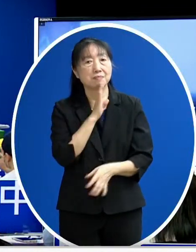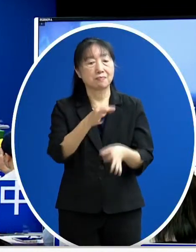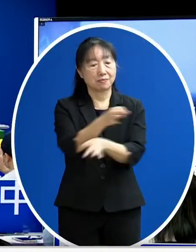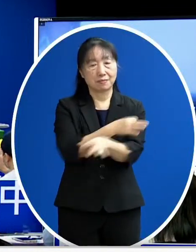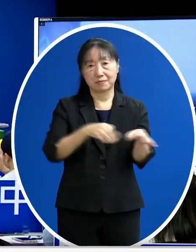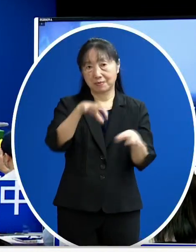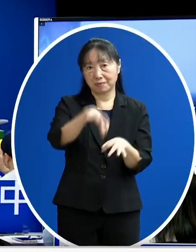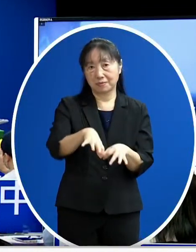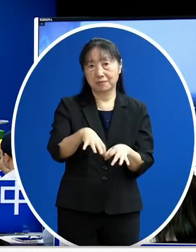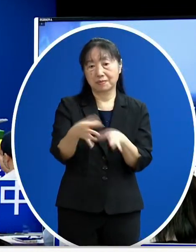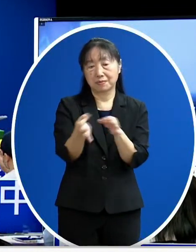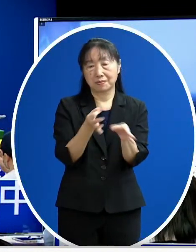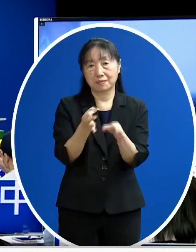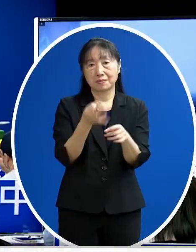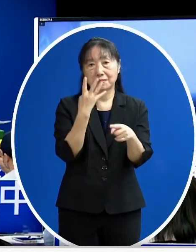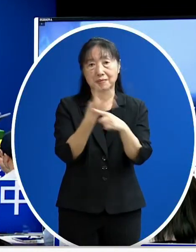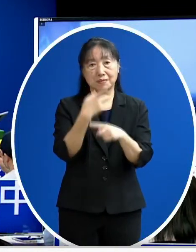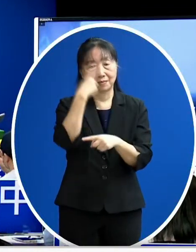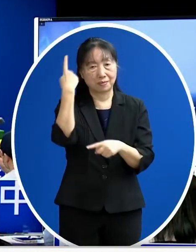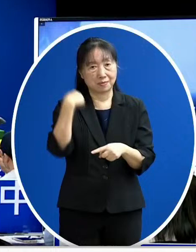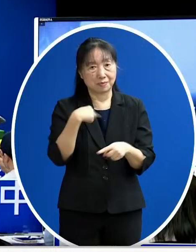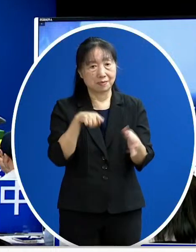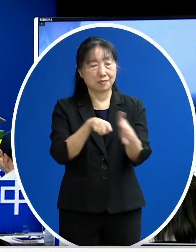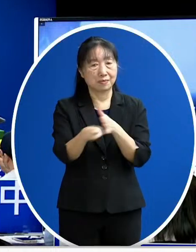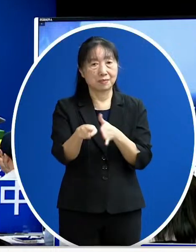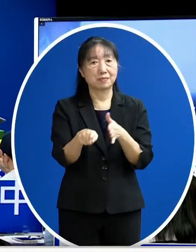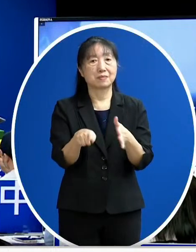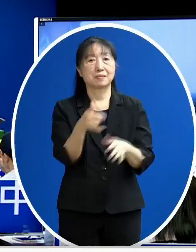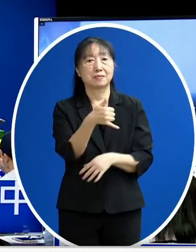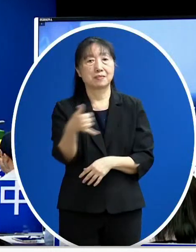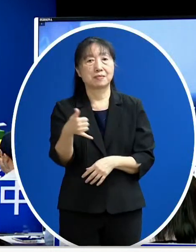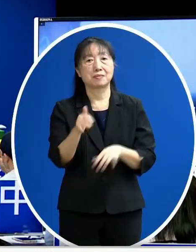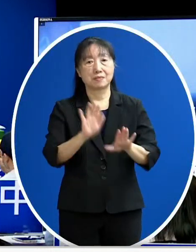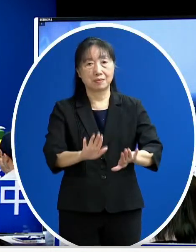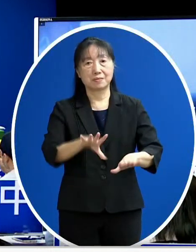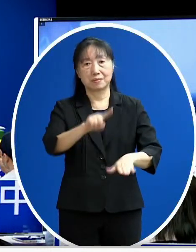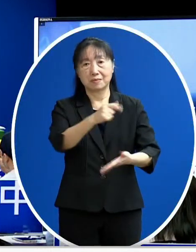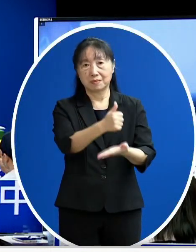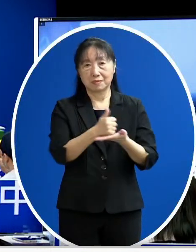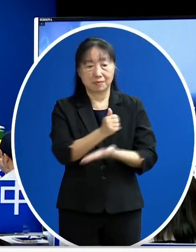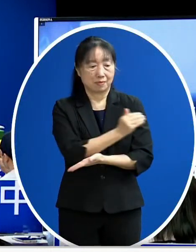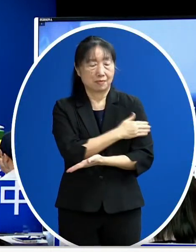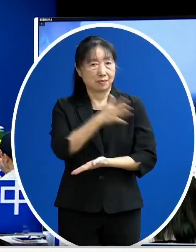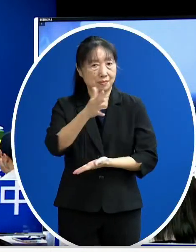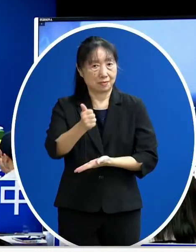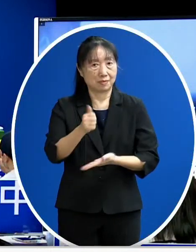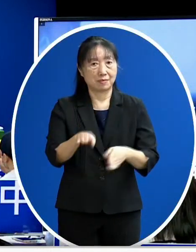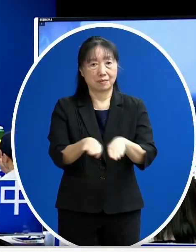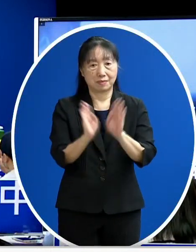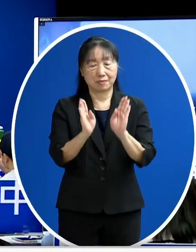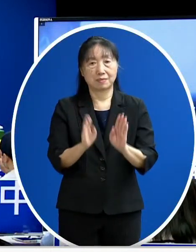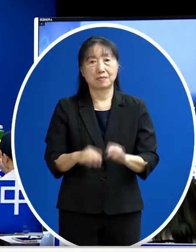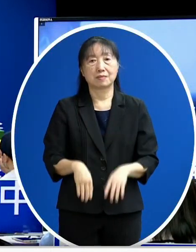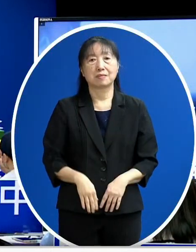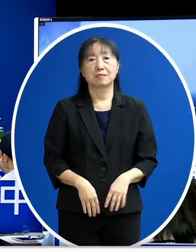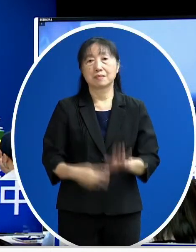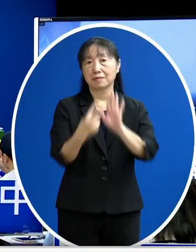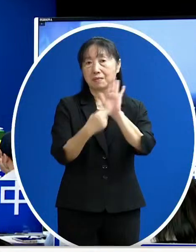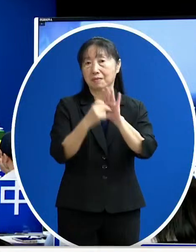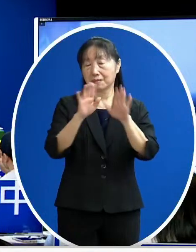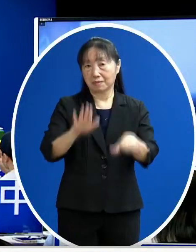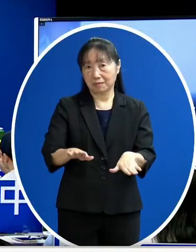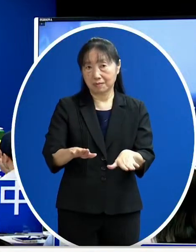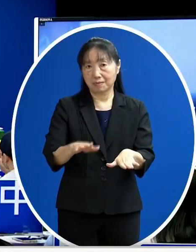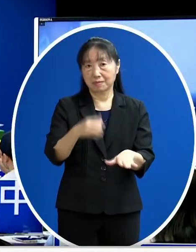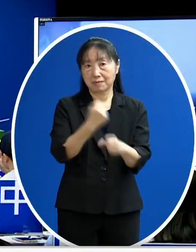济部商业司郑碧云郑专门委员。那首先呢，我们还是先请我们指挥官跟大家说明我们目前的疫情以